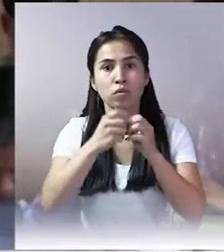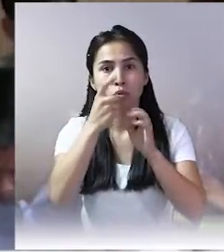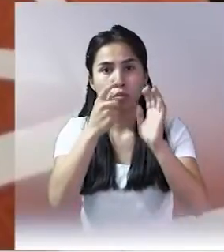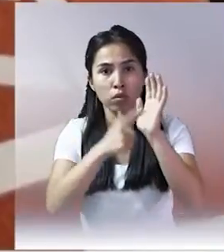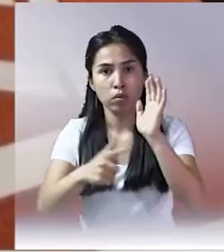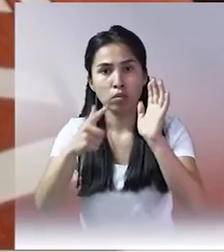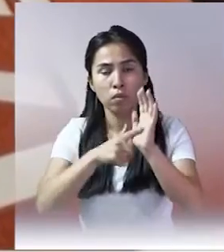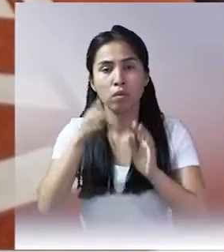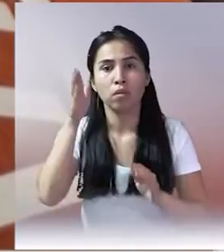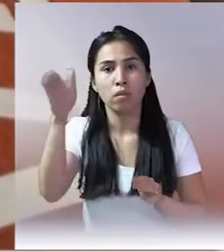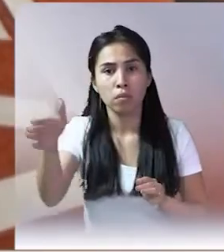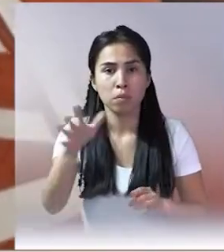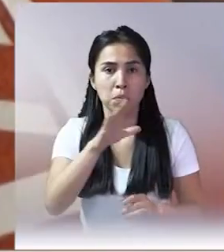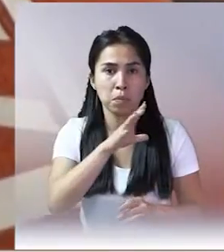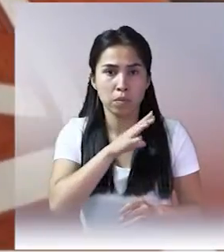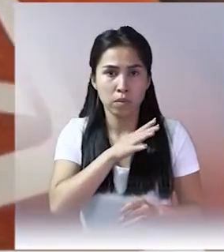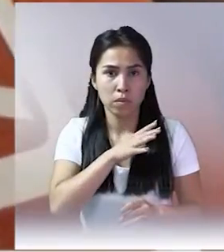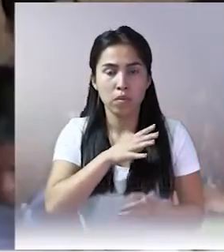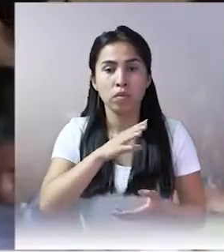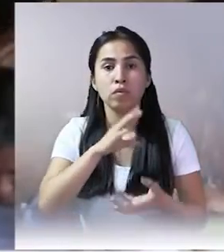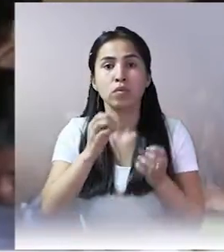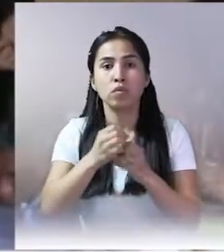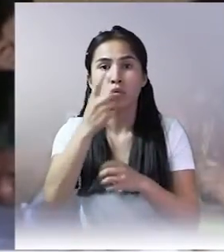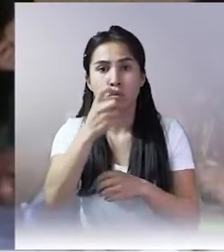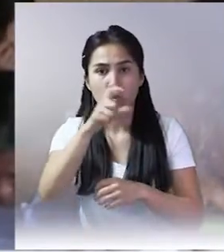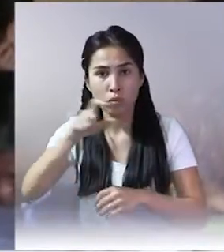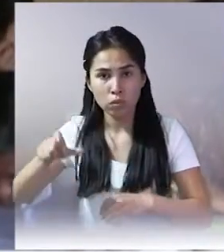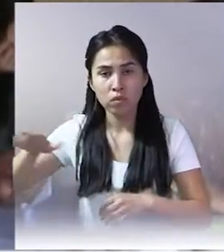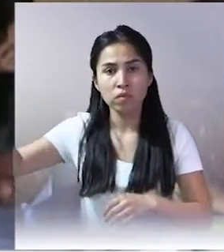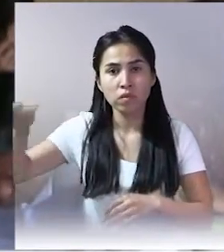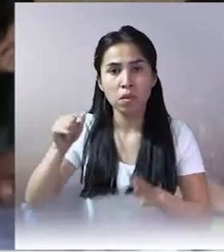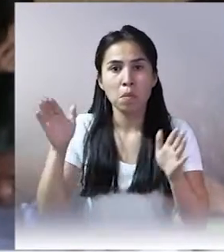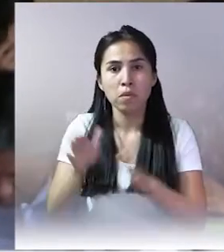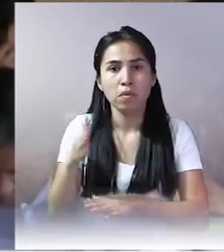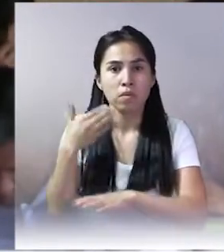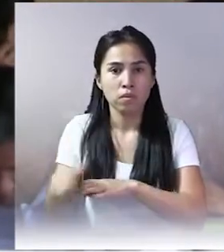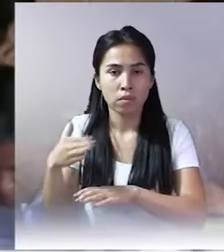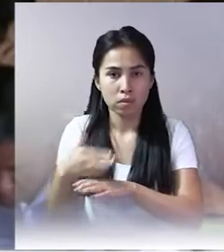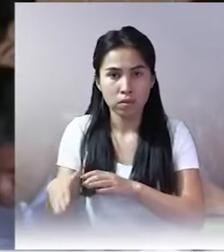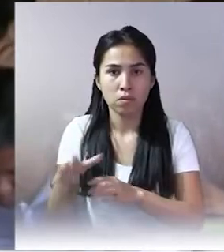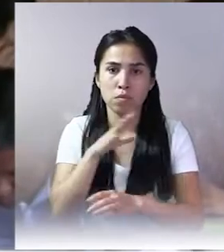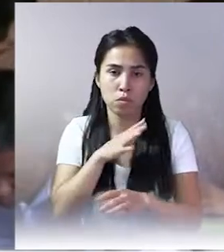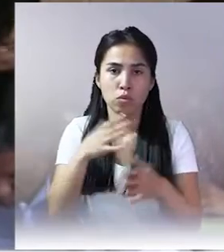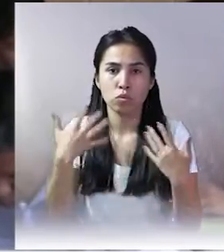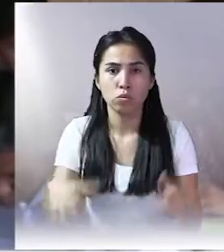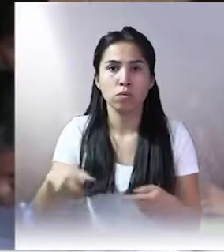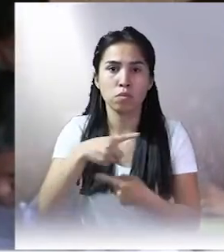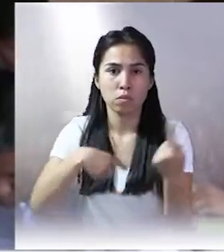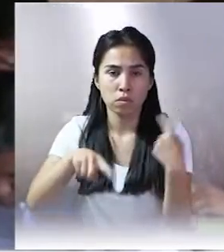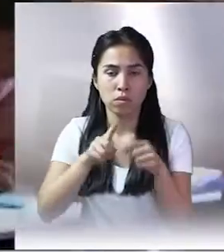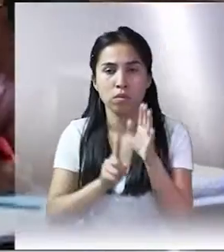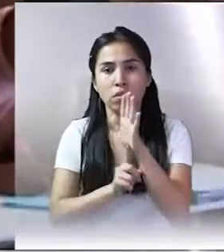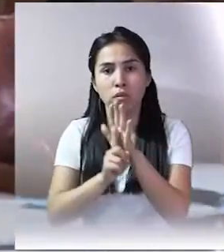жуығы микронесие алып өз кәсіптерін бастады. Биылғы жылы біз 80 азаматты оқытса, қазір оның 50-нің өз бизнес жобалары